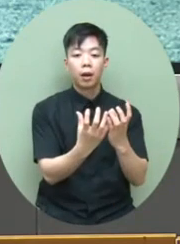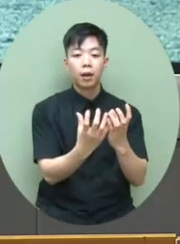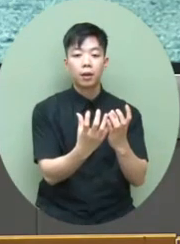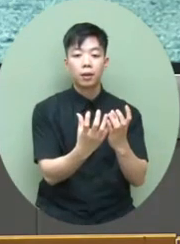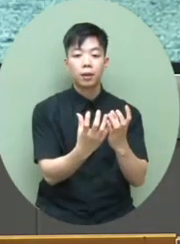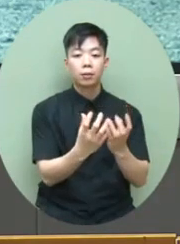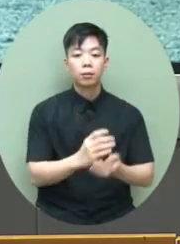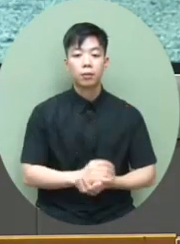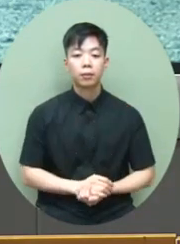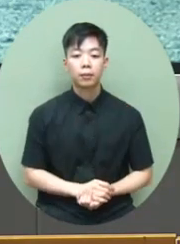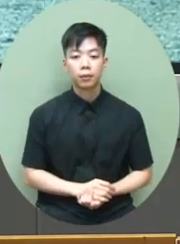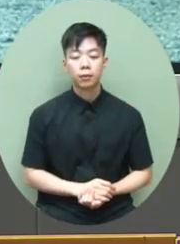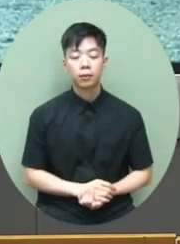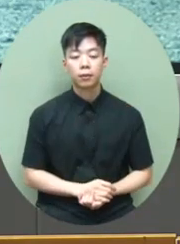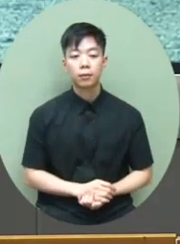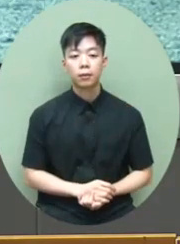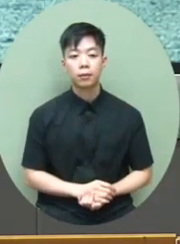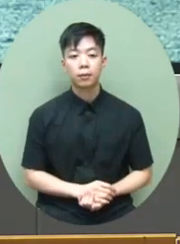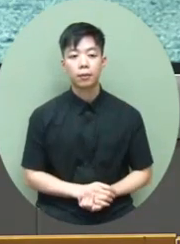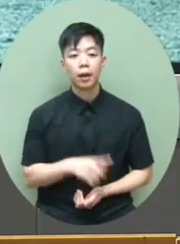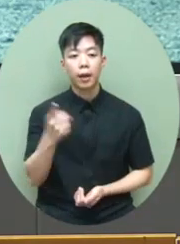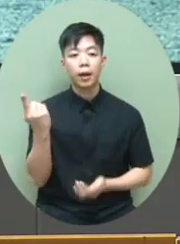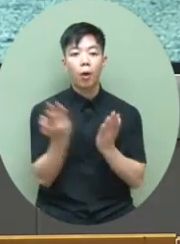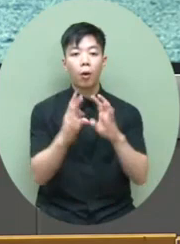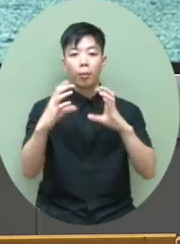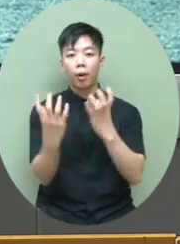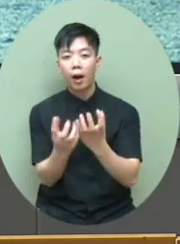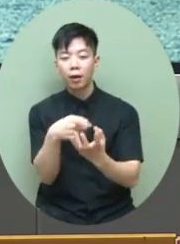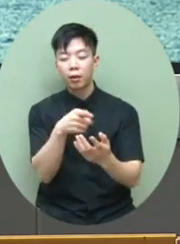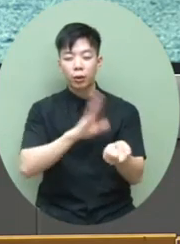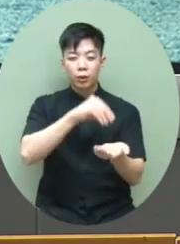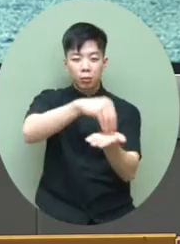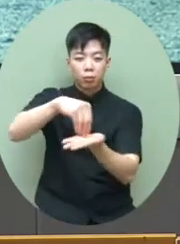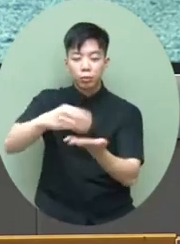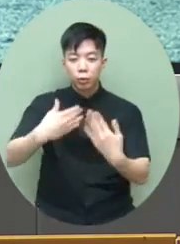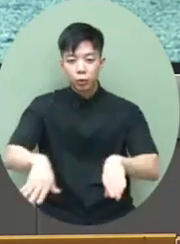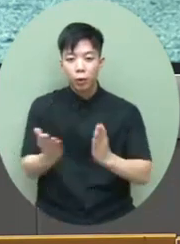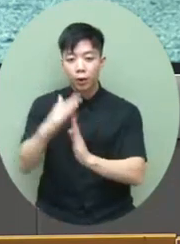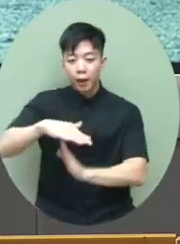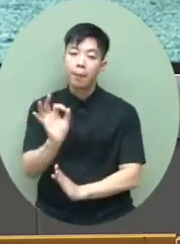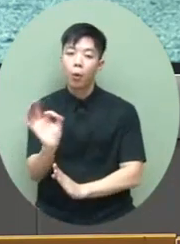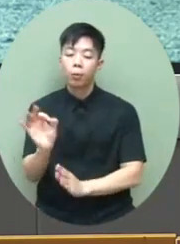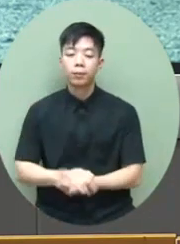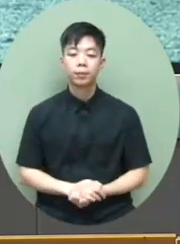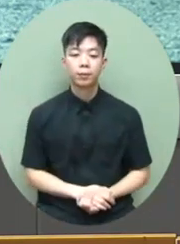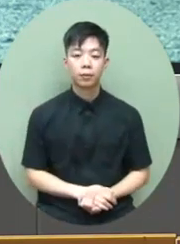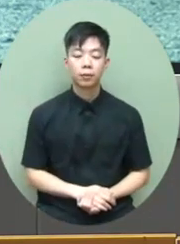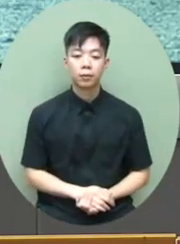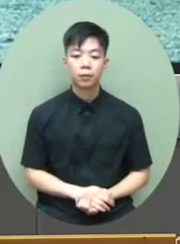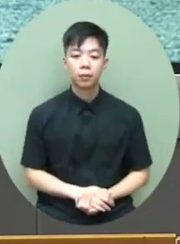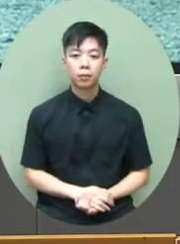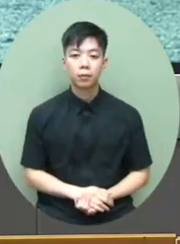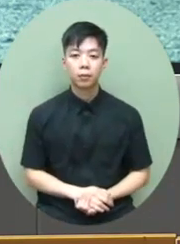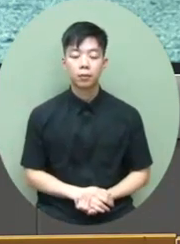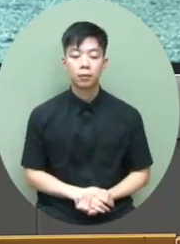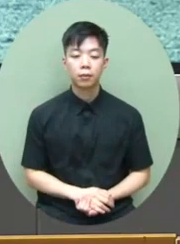是因為有些懷疑傳播而停課啦。就聖士提反那裡他們就